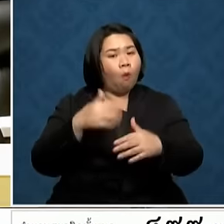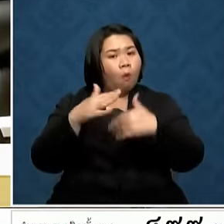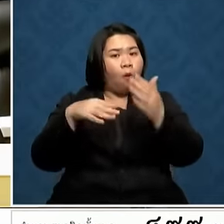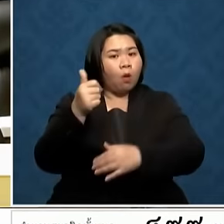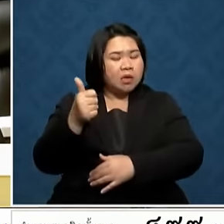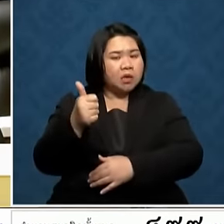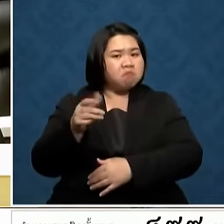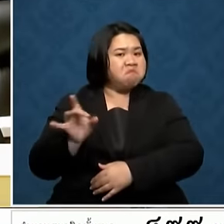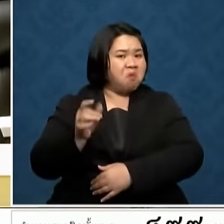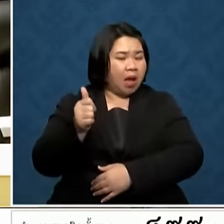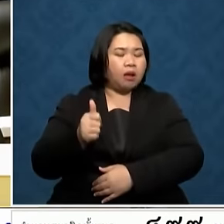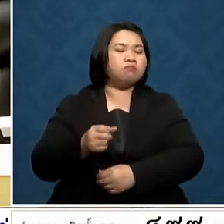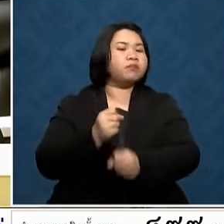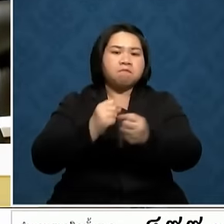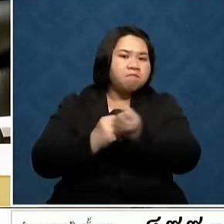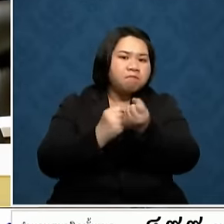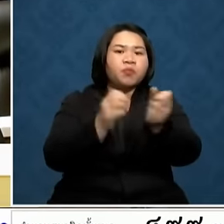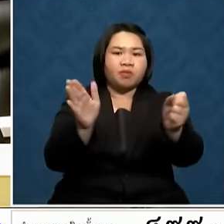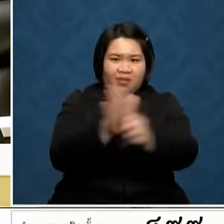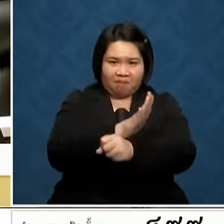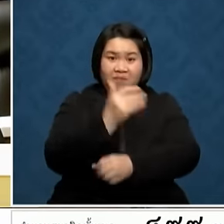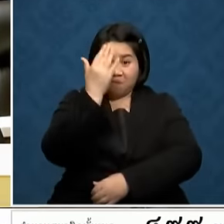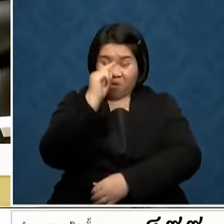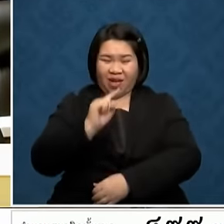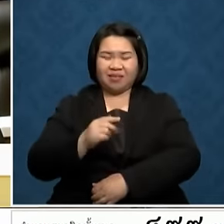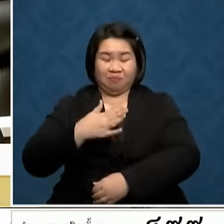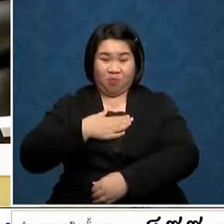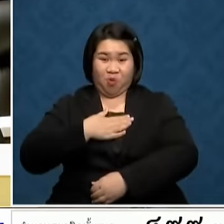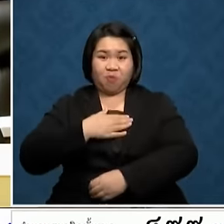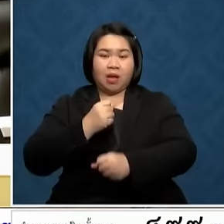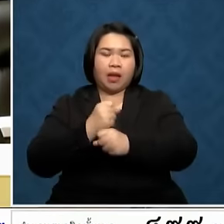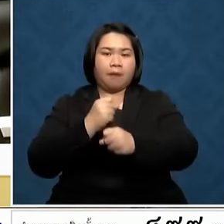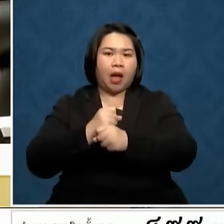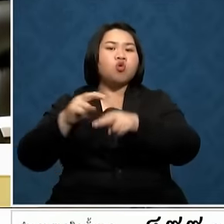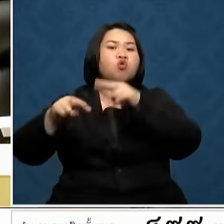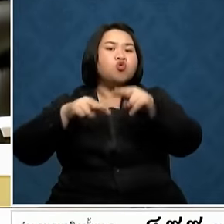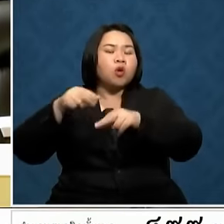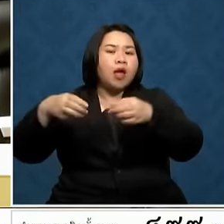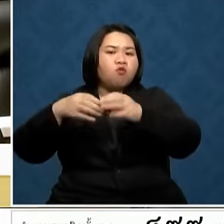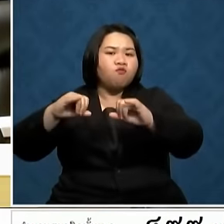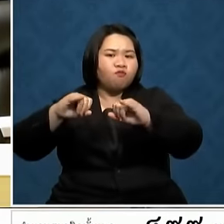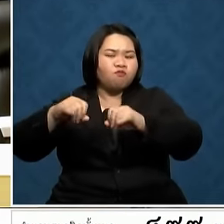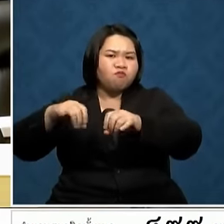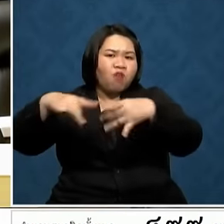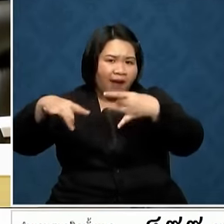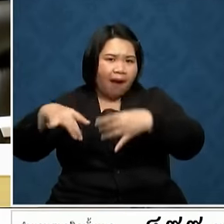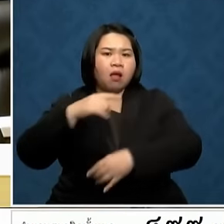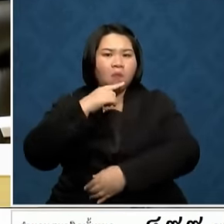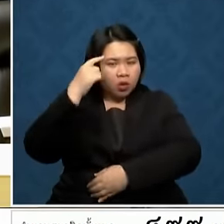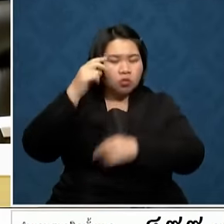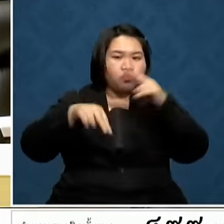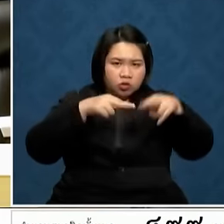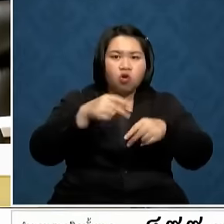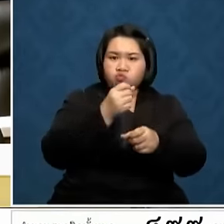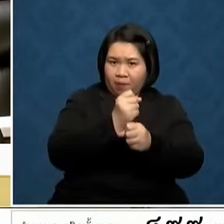ผมขอใหทานทำมนเต็ที่เลยครับในฐานะแนำพกฝ่ายค้ารพวกผมคงไมหุดที่จะตรวสบท่านสักท้วงท่าน